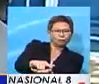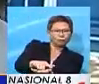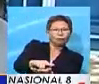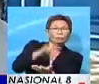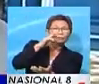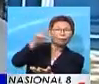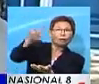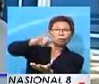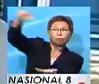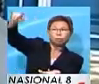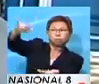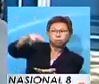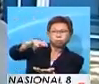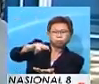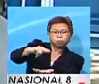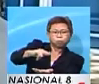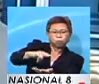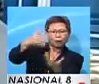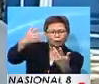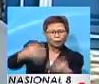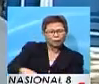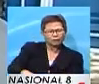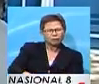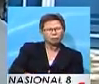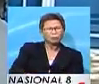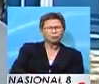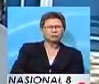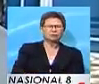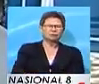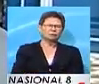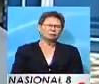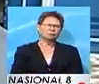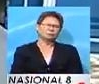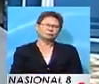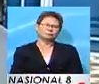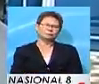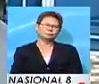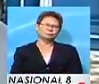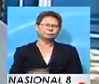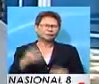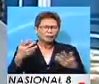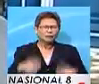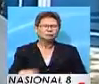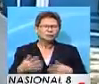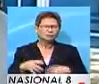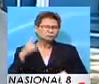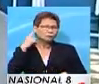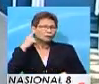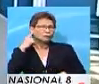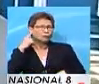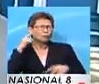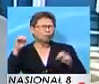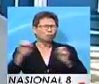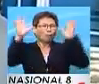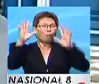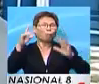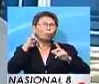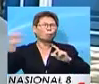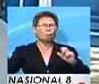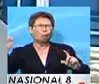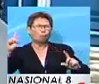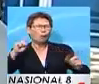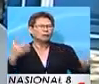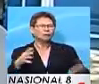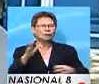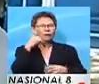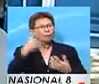lepas tu lepas dalam pukul 5 lebih tu dengar tupan ah dengar kuat ah lepas